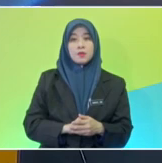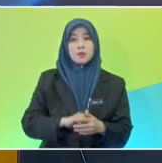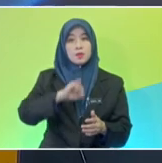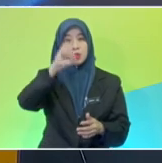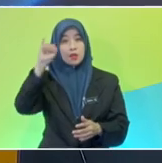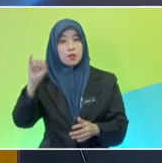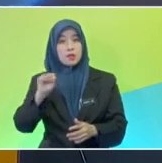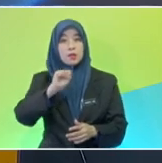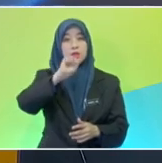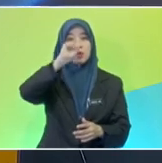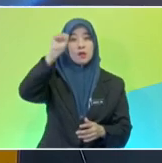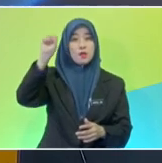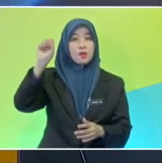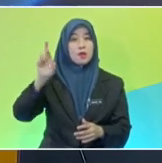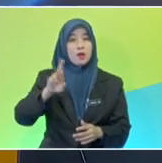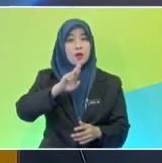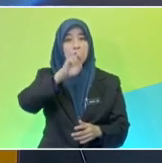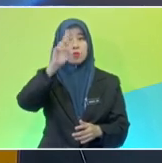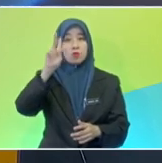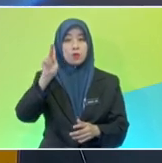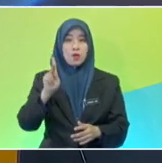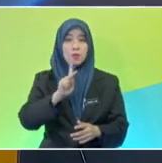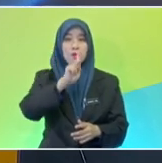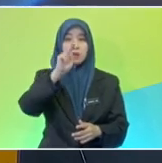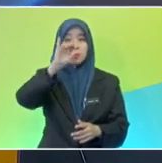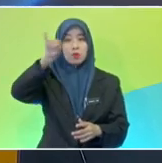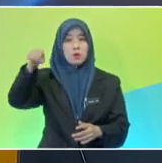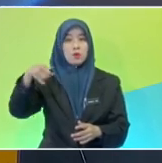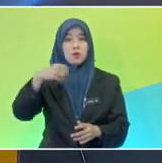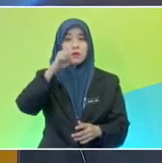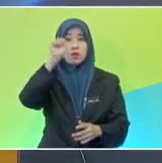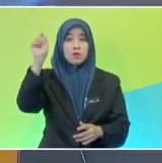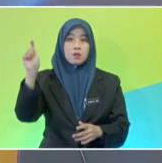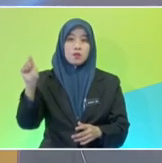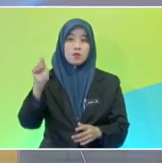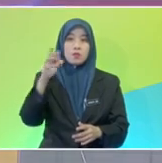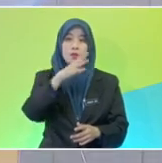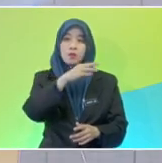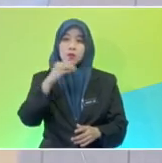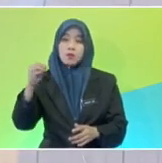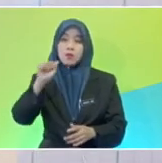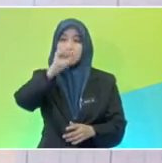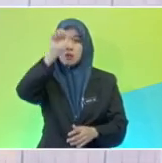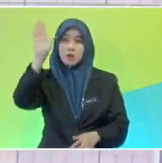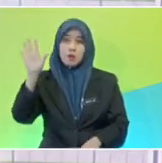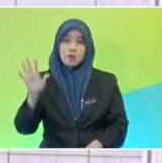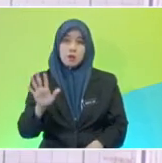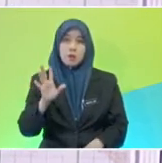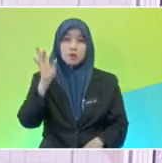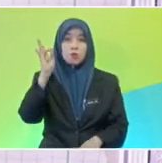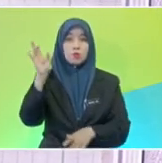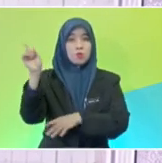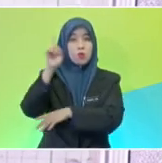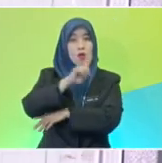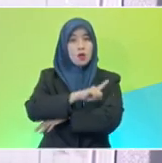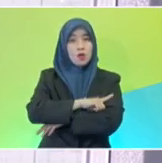Isnin, Selasa, Rabu, Khamis, Jumaat, Sabtu dan Ahad.